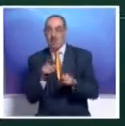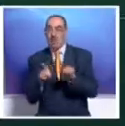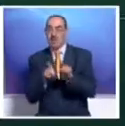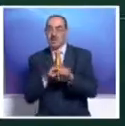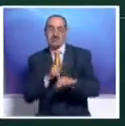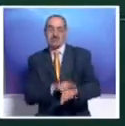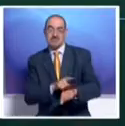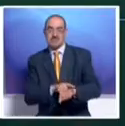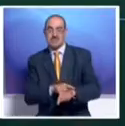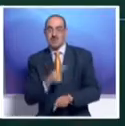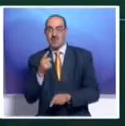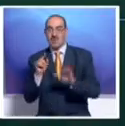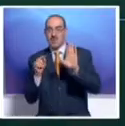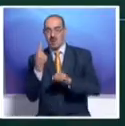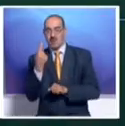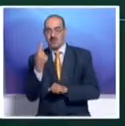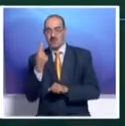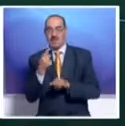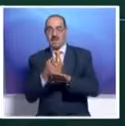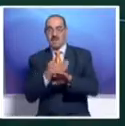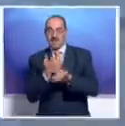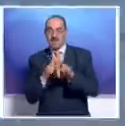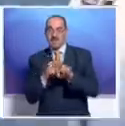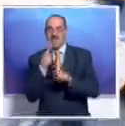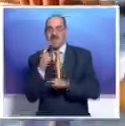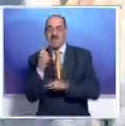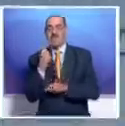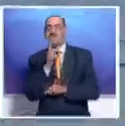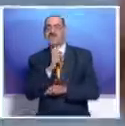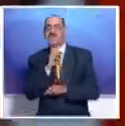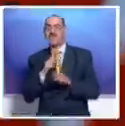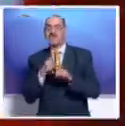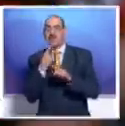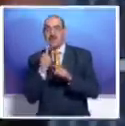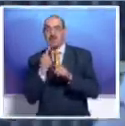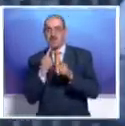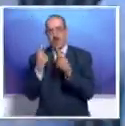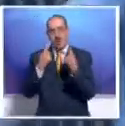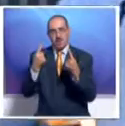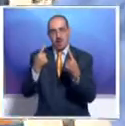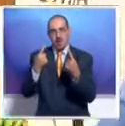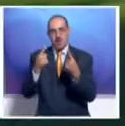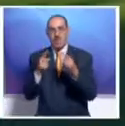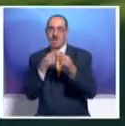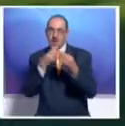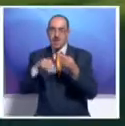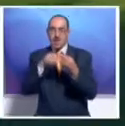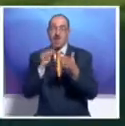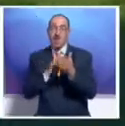في الدقيقة 61 قبل أن تتمكن شبيبة بجاية من تعديل النتيجة وإضافة